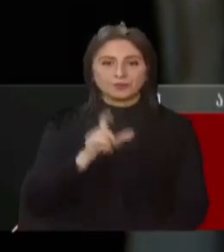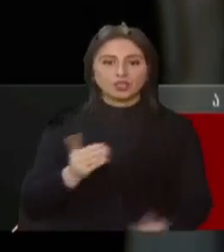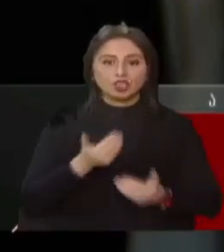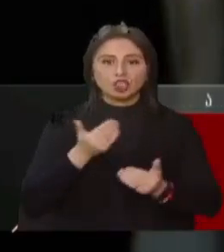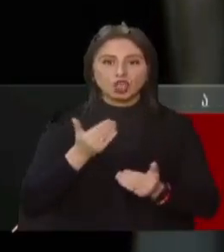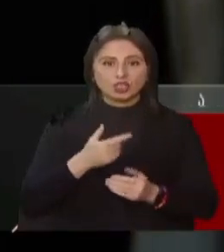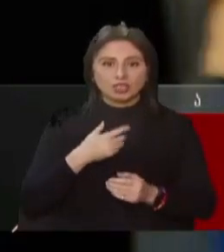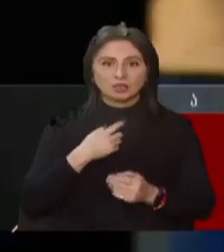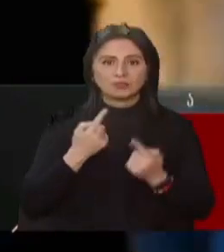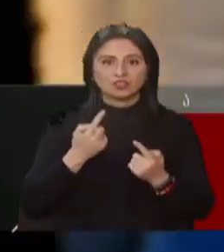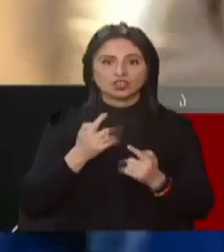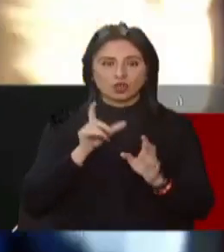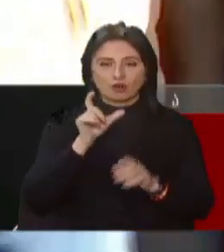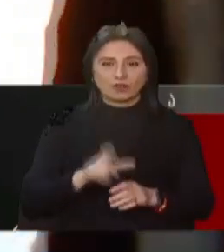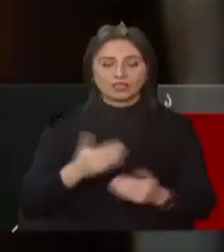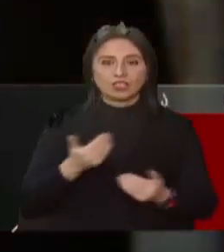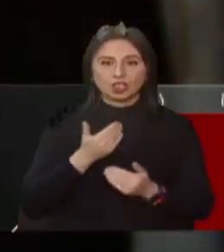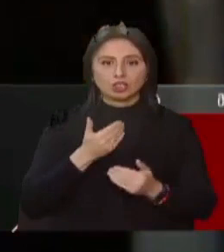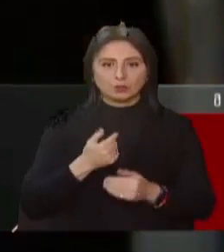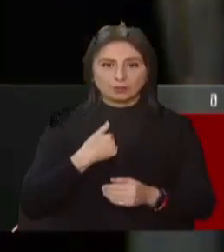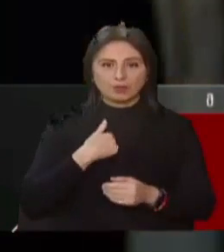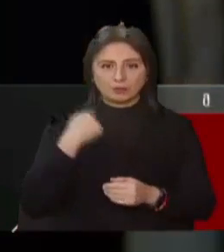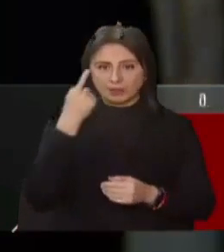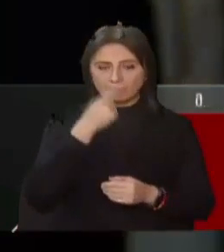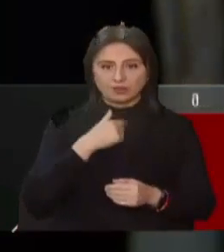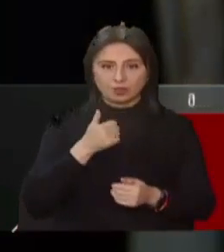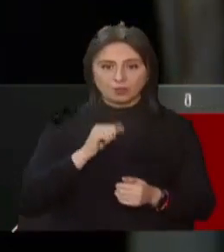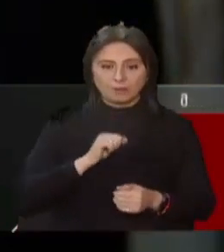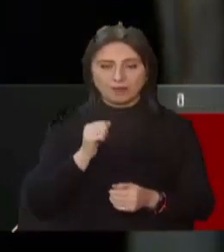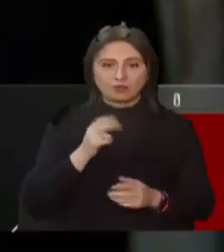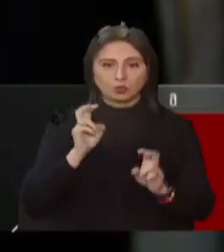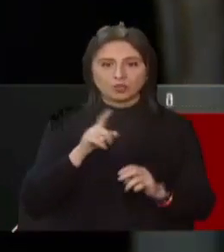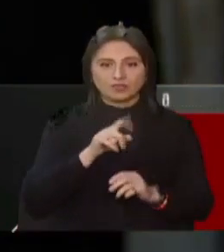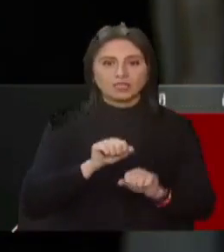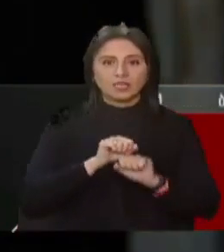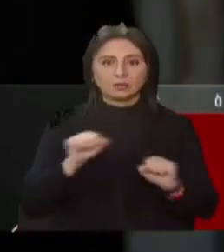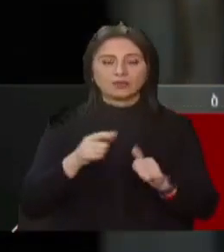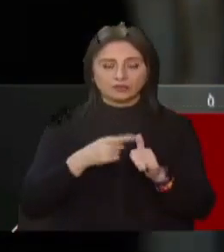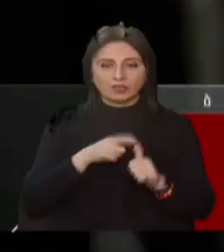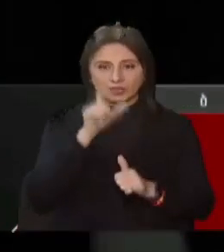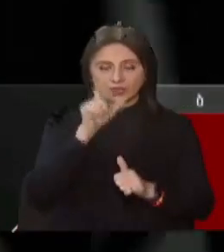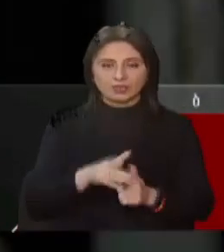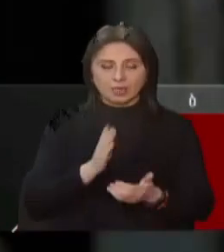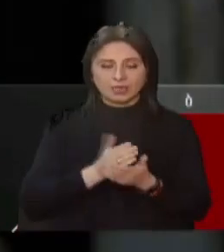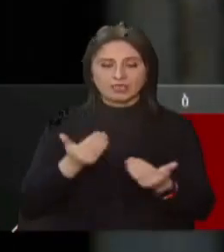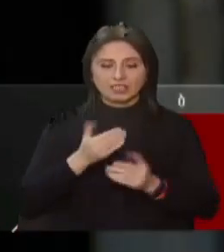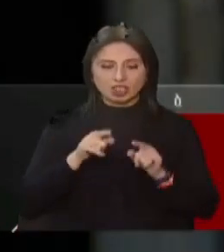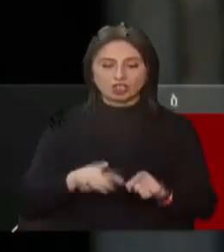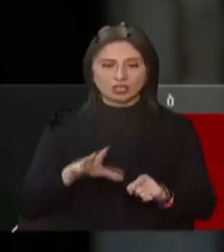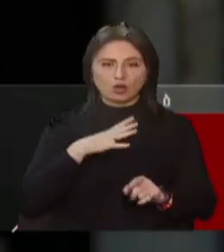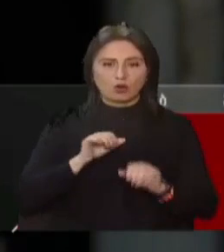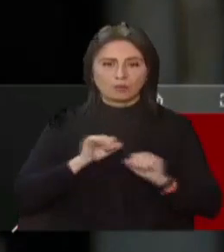ცოცხალი იყო ჩვენთვის მნიშვნელოვანი, ცოცხალიც მე პირადად როგორც მეგობარი უწოდებდი მას გმირს, თავთვლი რომ ის სიცოცხლეშივე